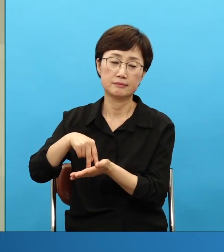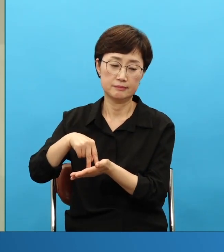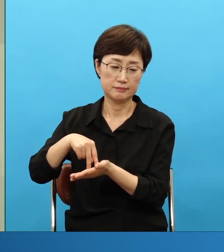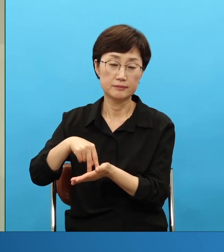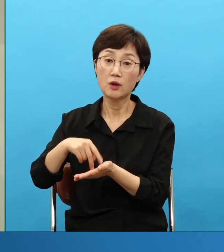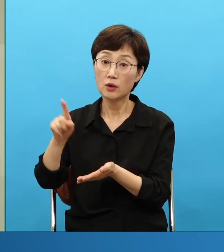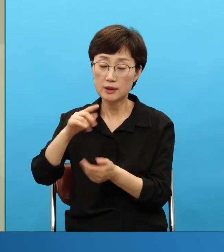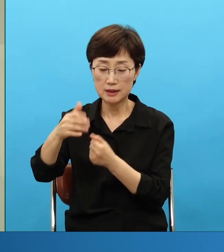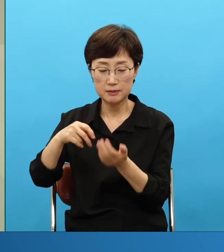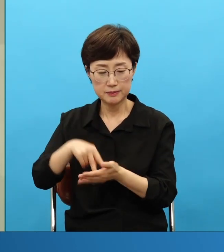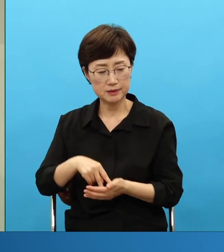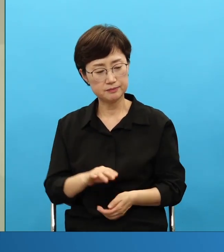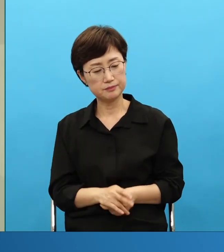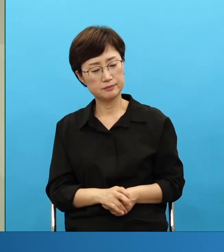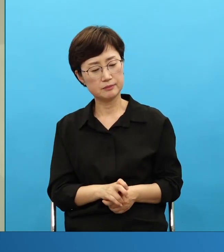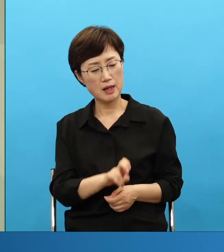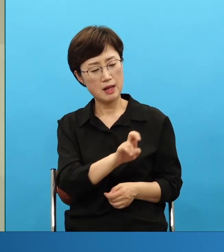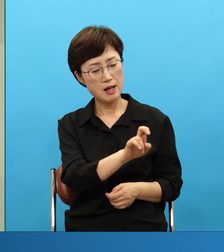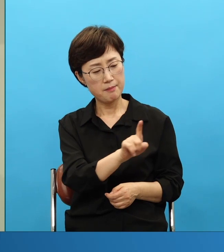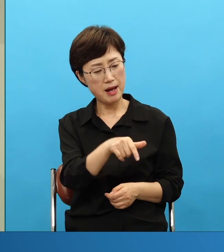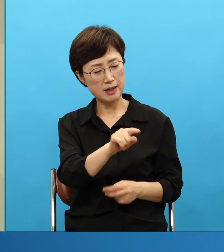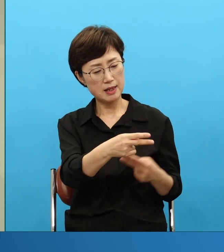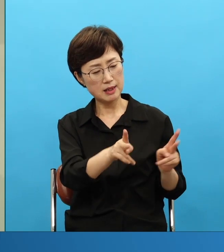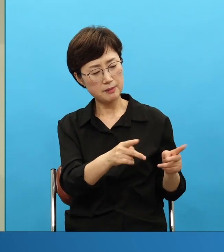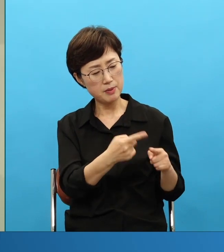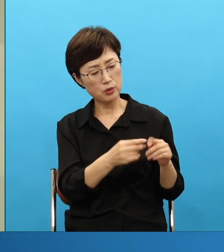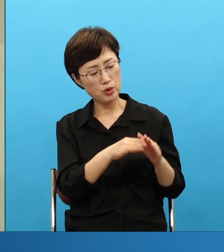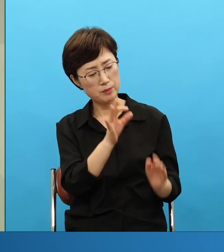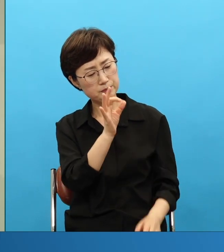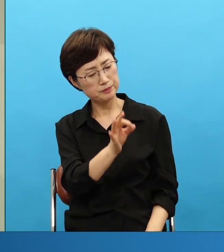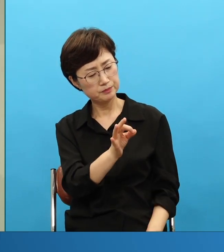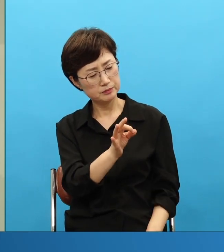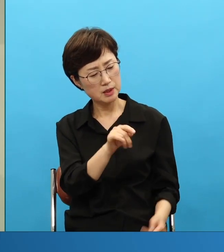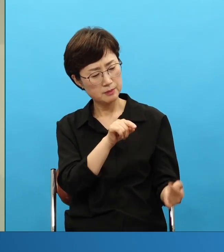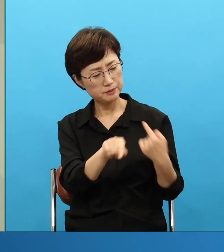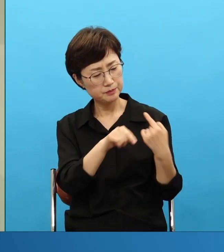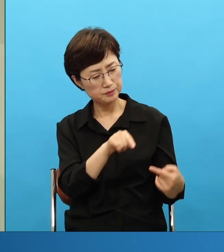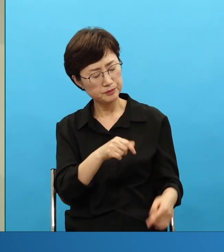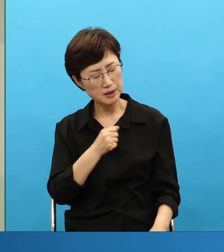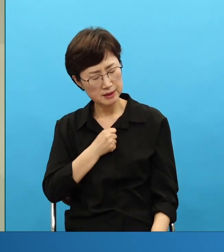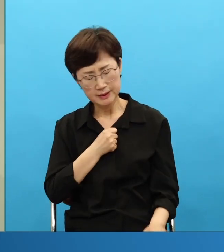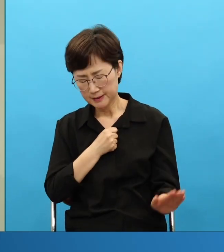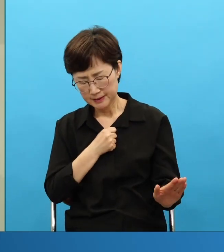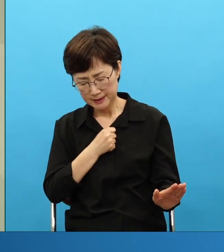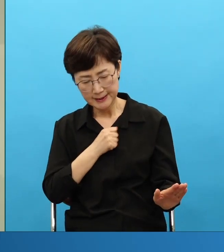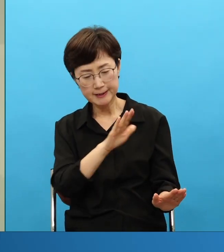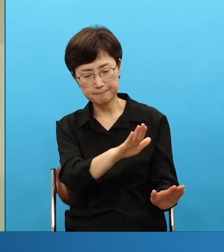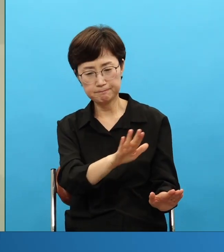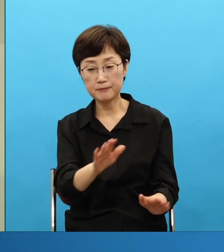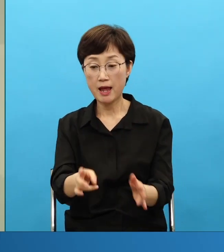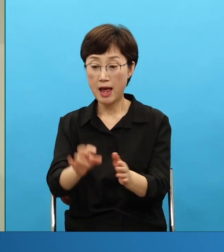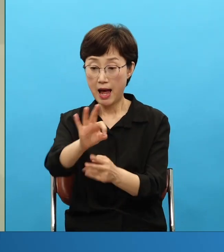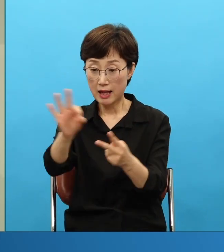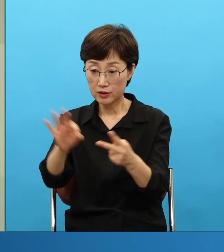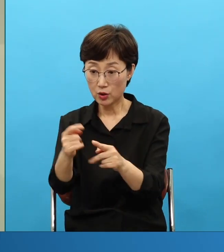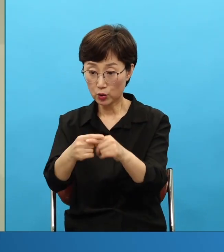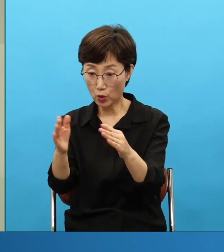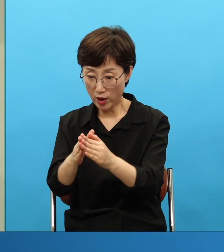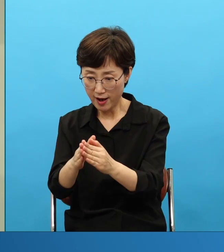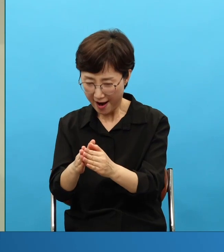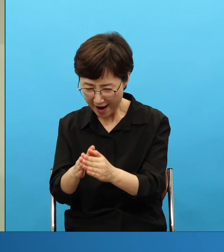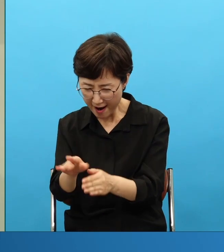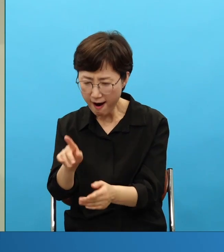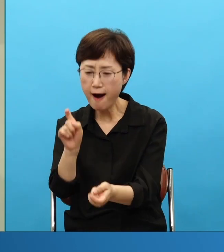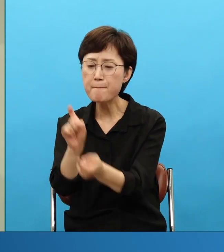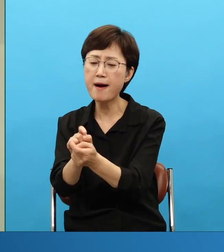마가다락방에서 안디오로 옮겨버려요. And so honestly, God moved the 그렇잖아요. lampstand from Mark's upper room to the Antioch church. 얼마나 중요하고 얼마나 무서운 일인지 몰라.